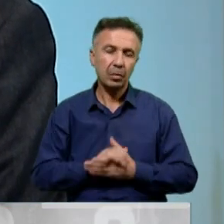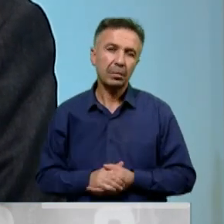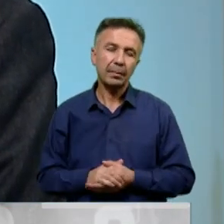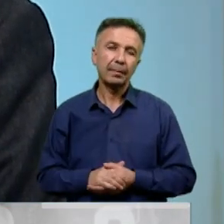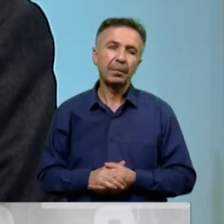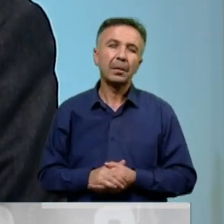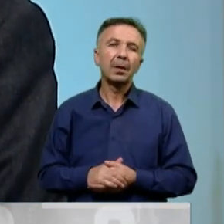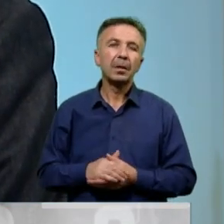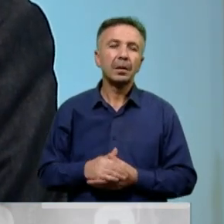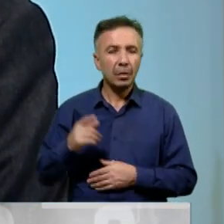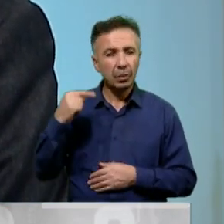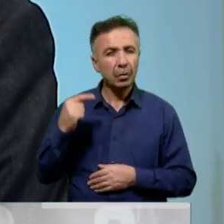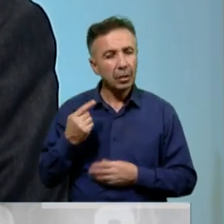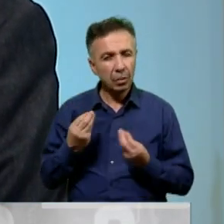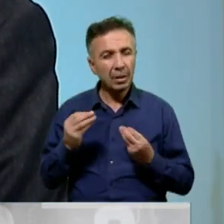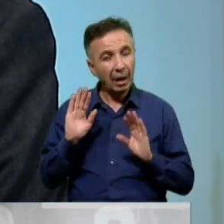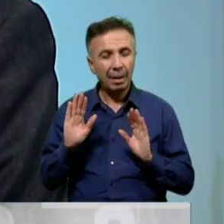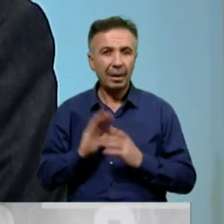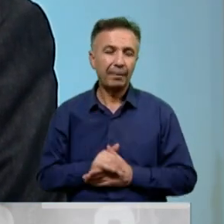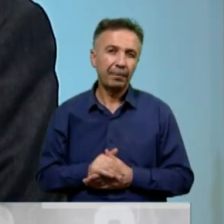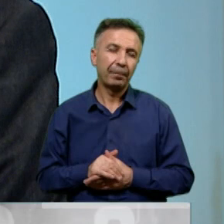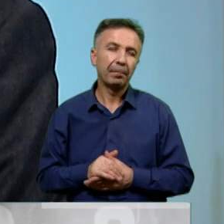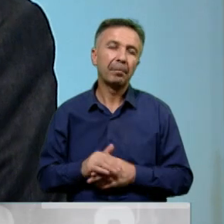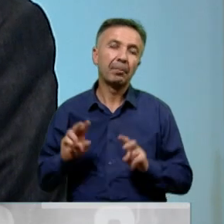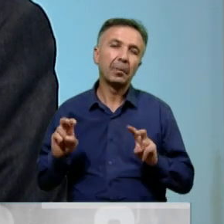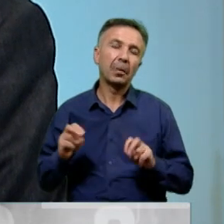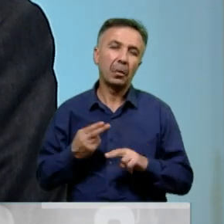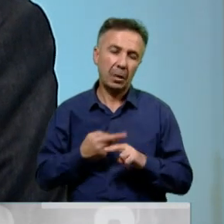Şimdi yaklaşım gayet güzel ama mesela